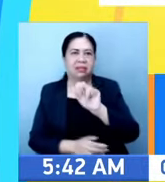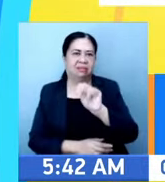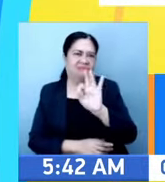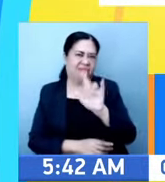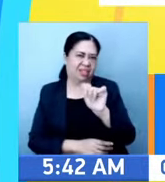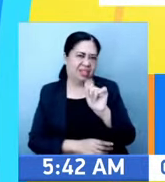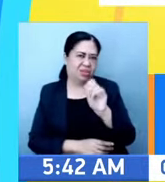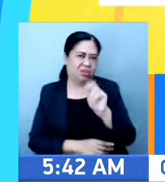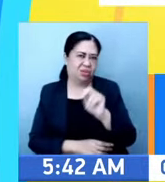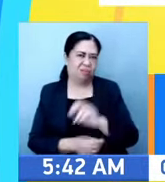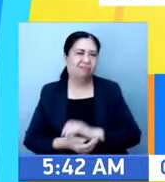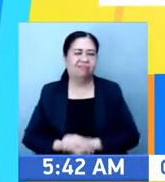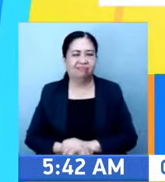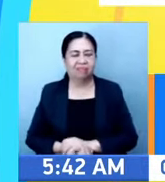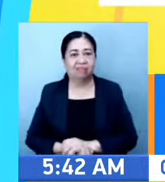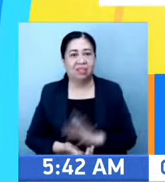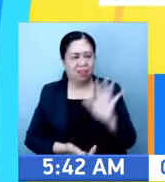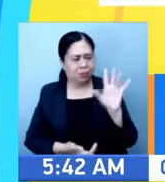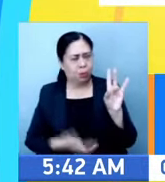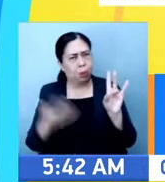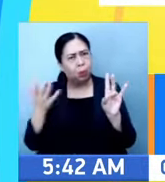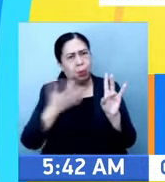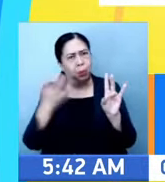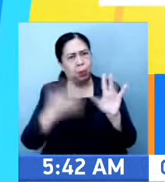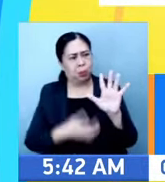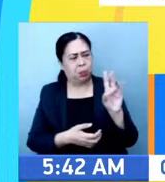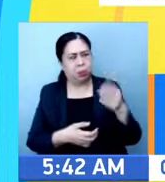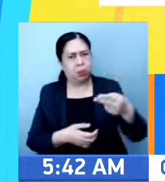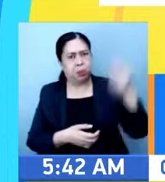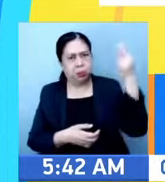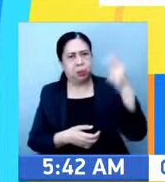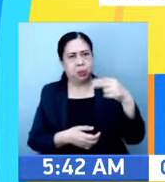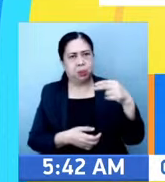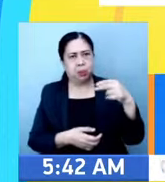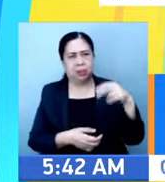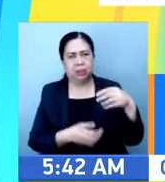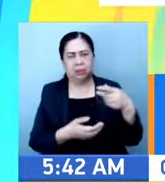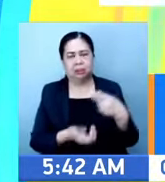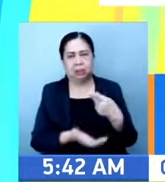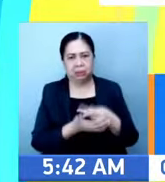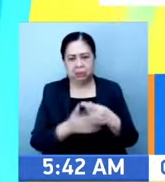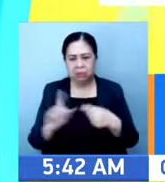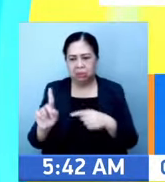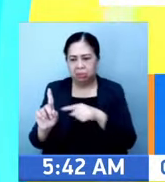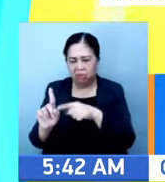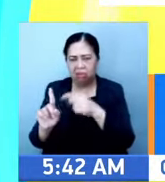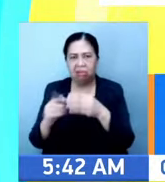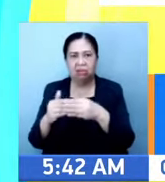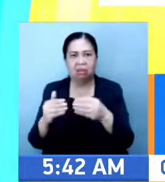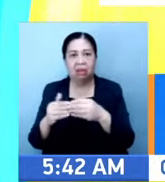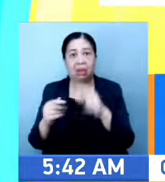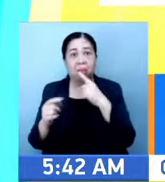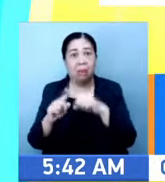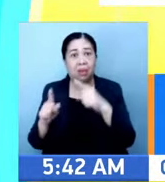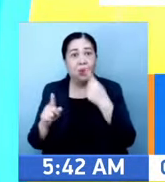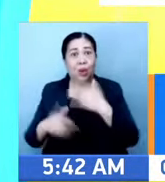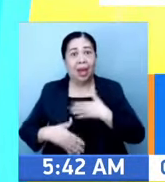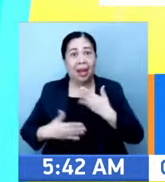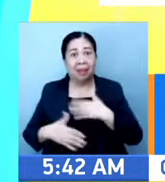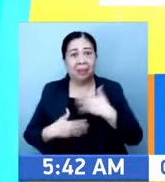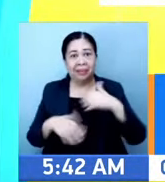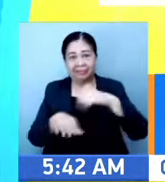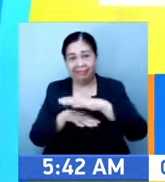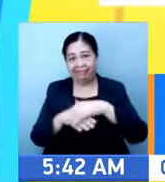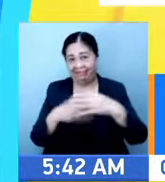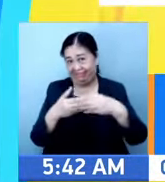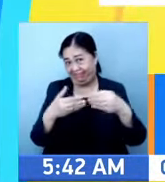di ba? 57. Something kahapon. Yung grabe. Masaya lang dyan yung mga nagpapinapadala ng dollar. Oo. Pagpalit